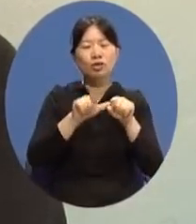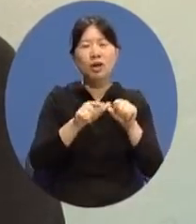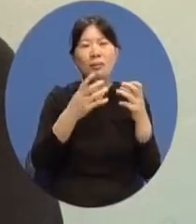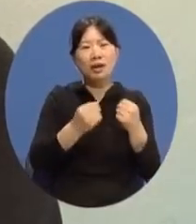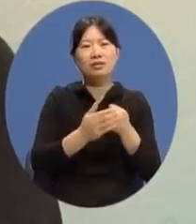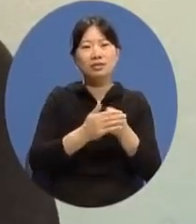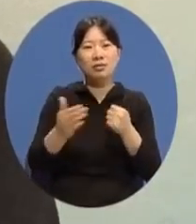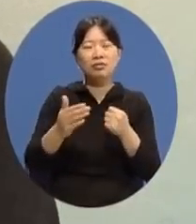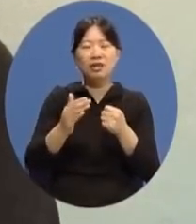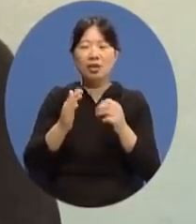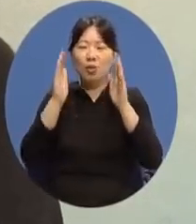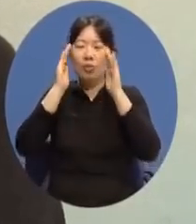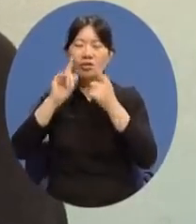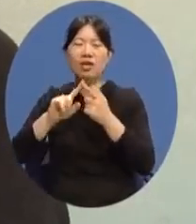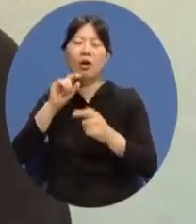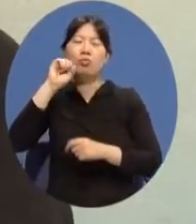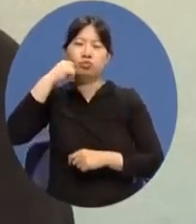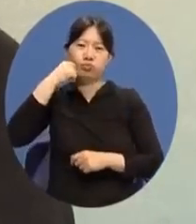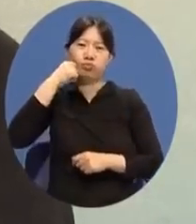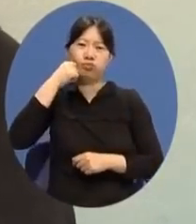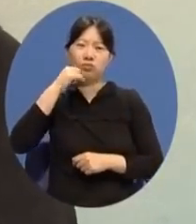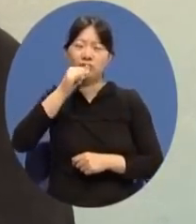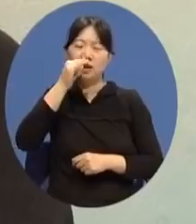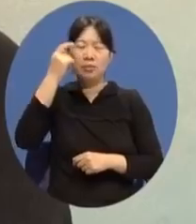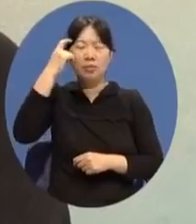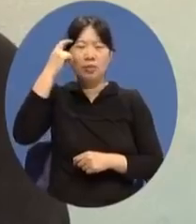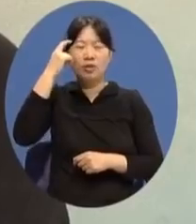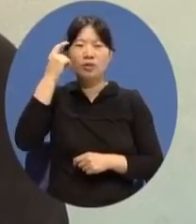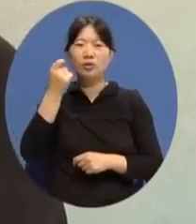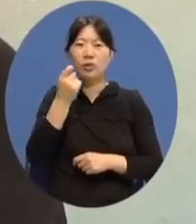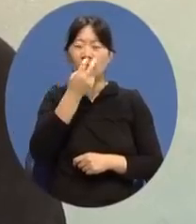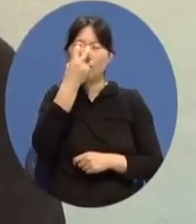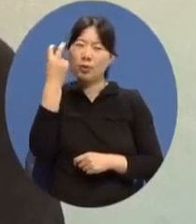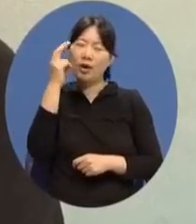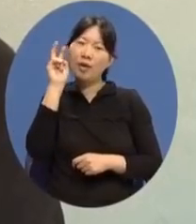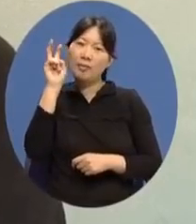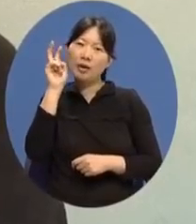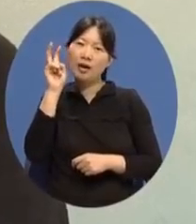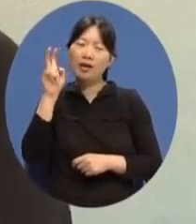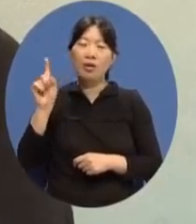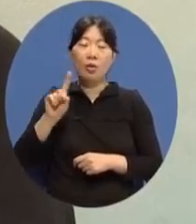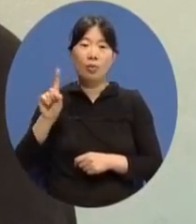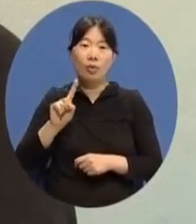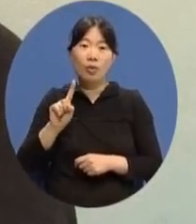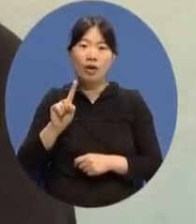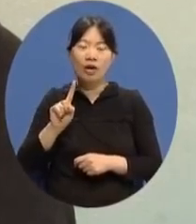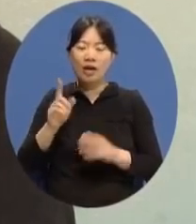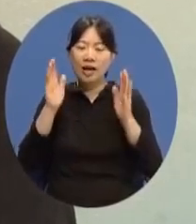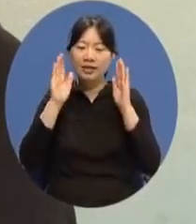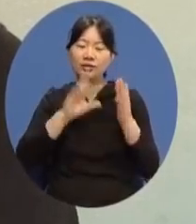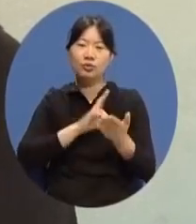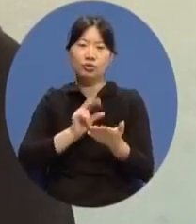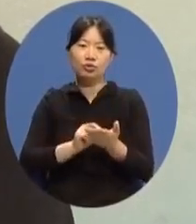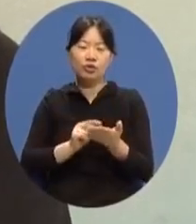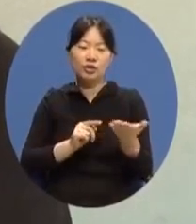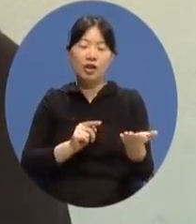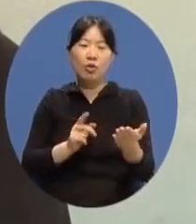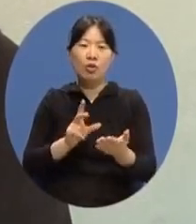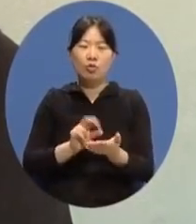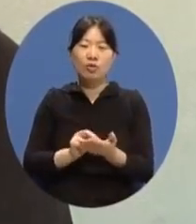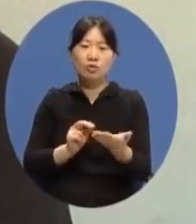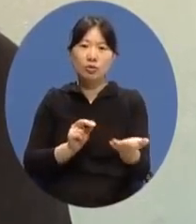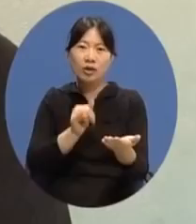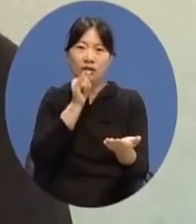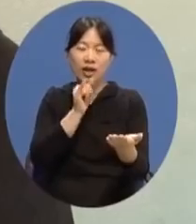학습 면에서 그럴 때 머리가 좀 좋아서 그런지 모르겠지만 어떠한 학습 주제나 과제를